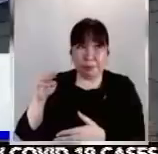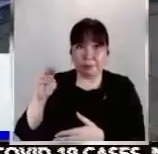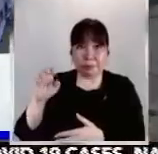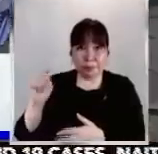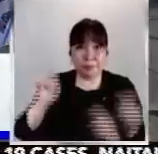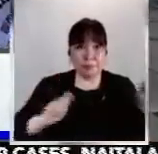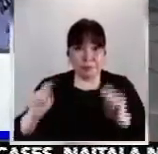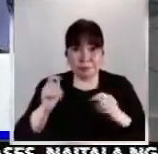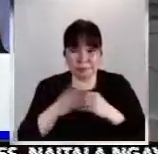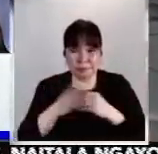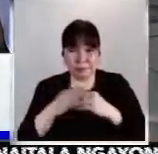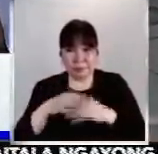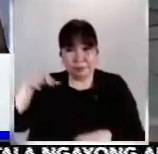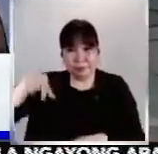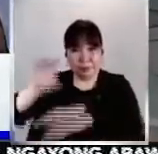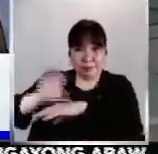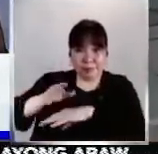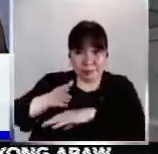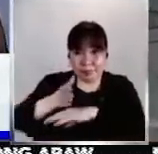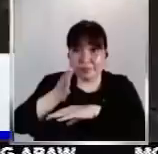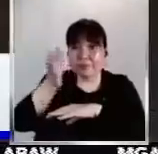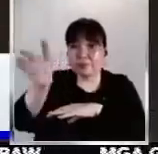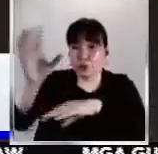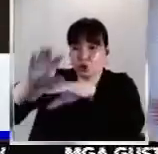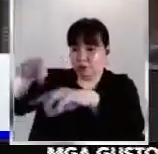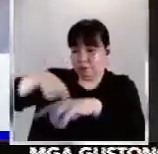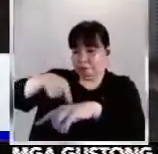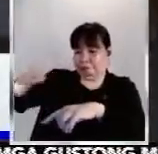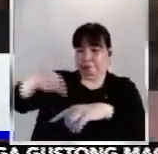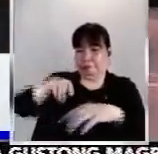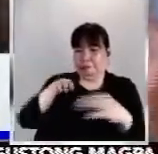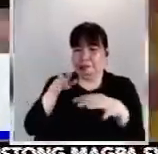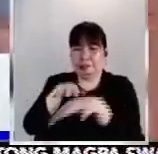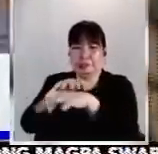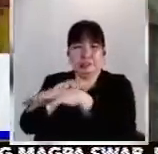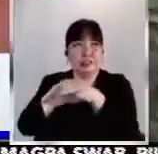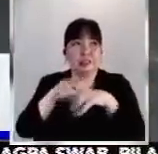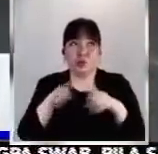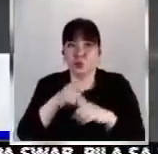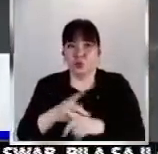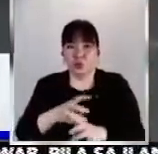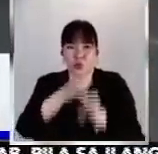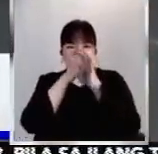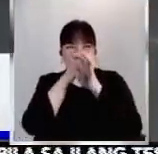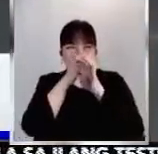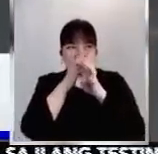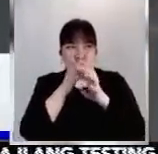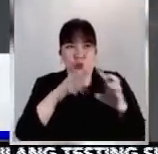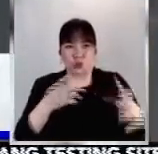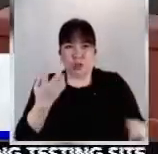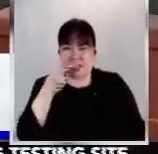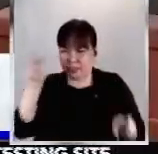Church. Sa higpit ng control points, walang makalapit na deboto sa Quiapo Church. Puro pulis ang